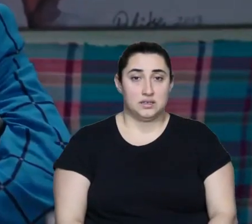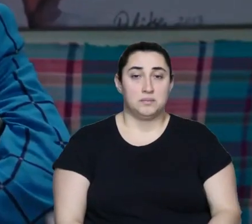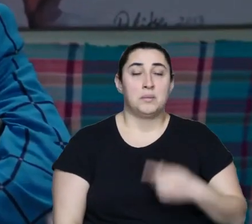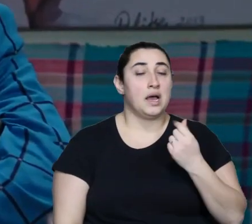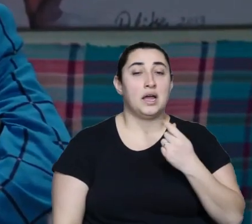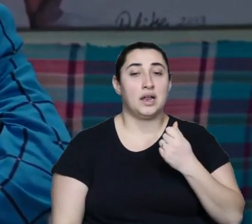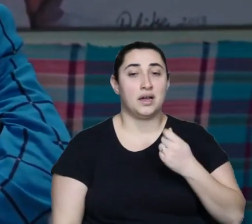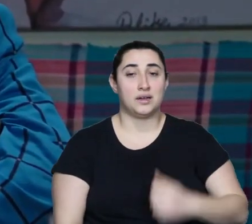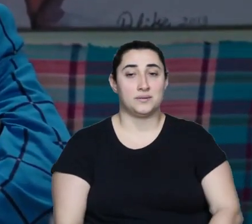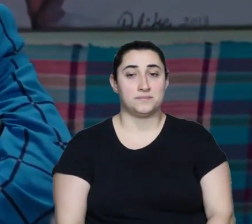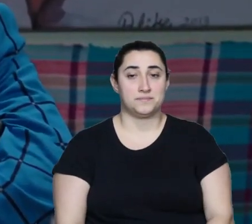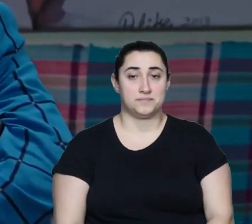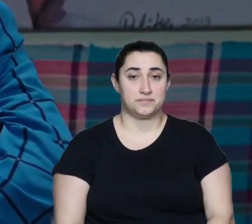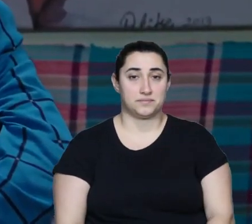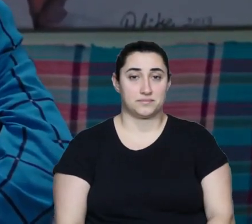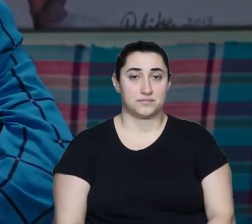para. Sarılmış.